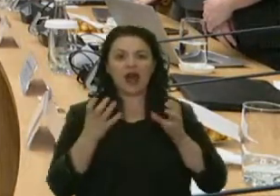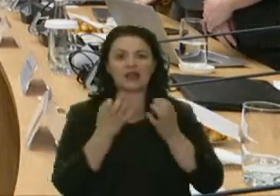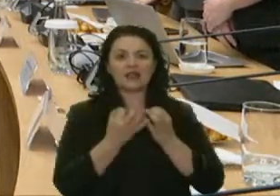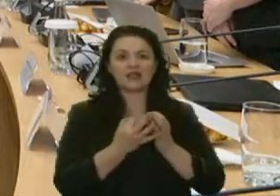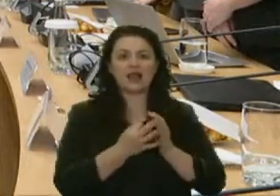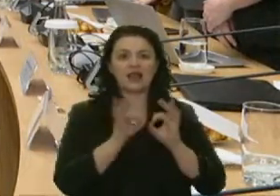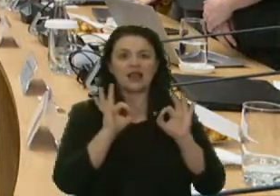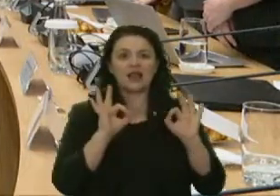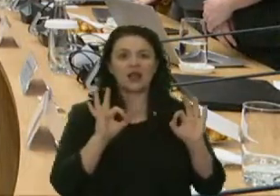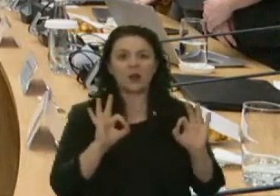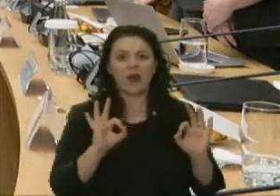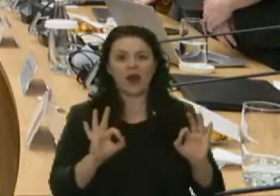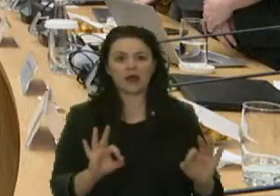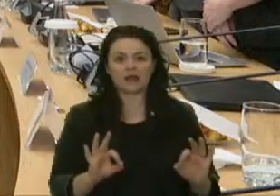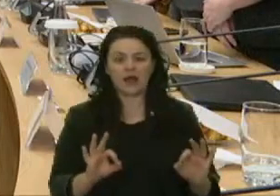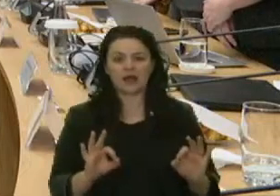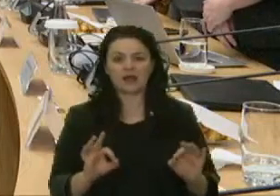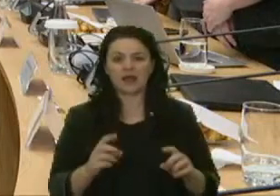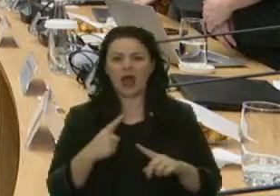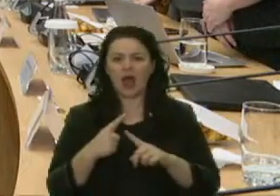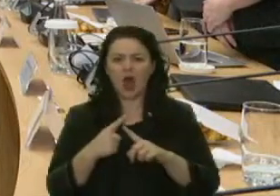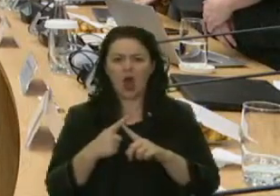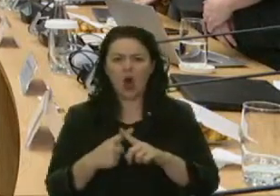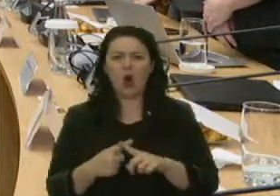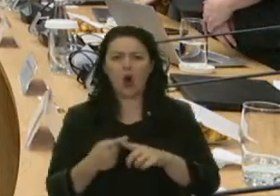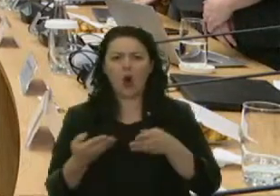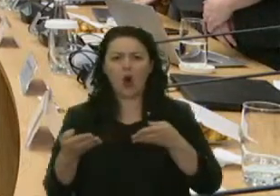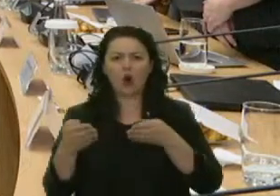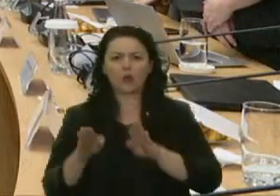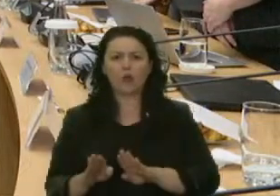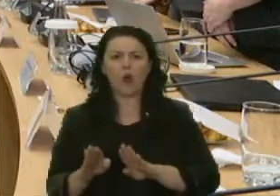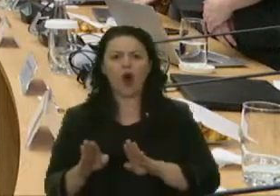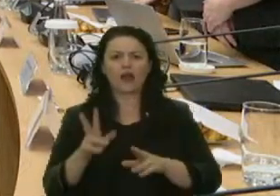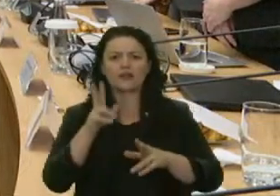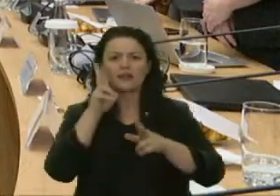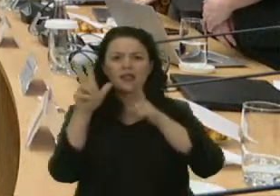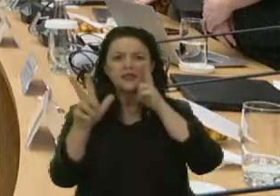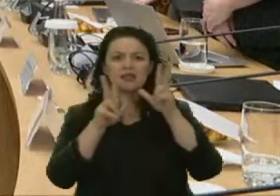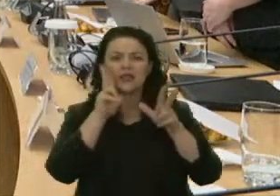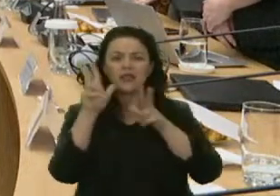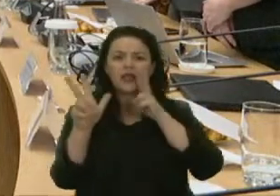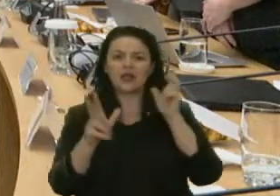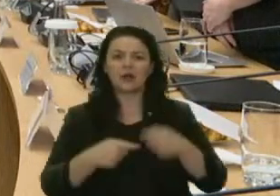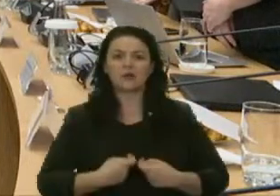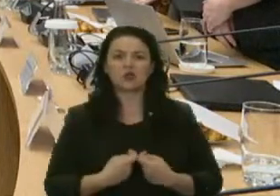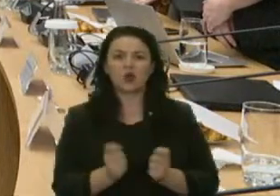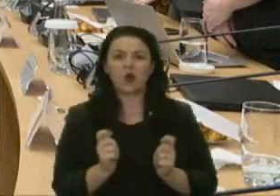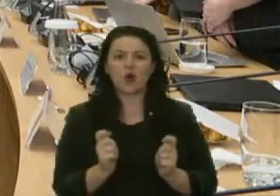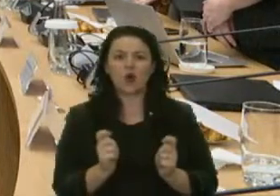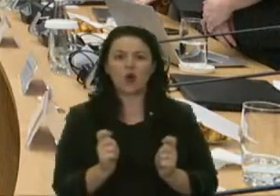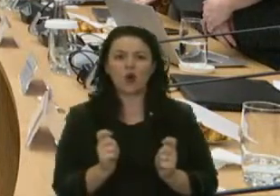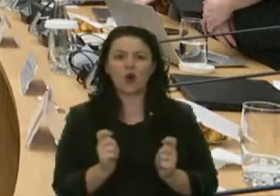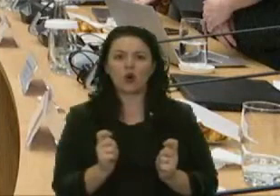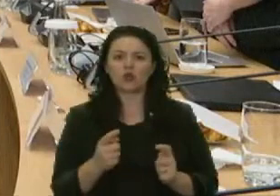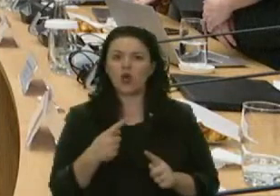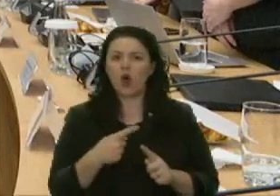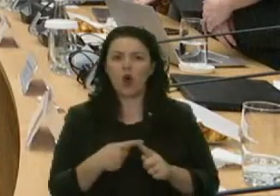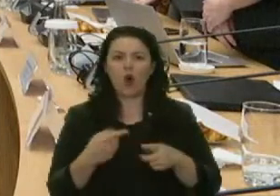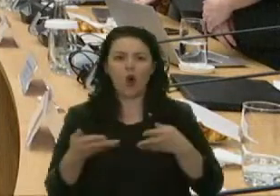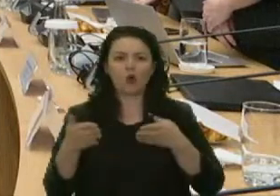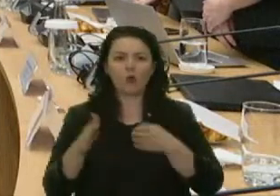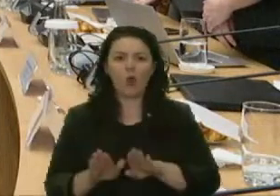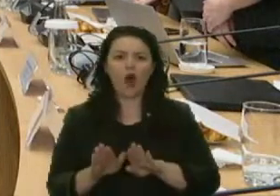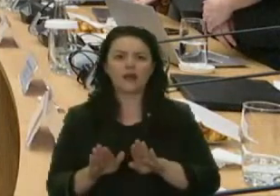viat în libertate or moarte strigăm toți